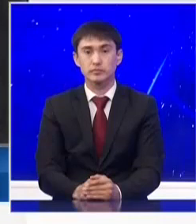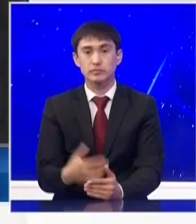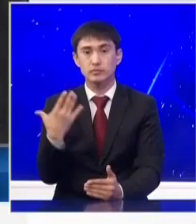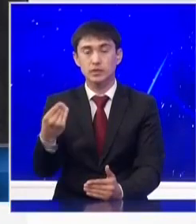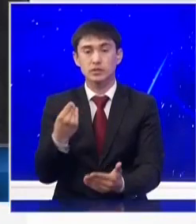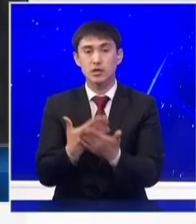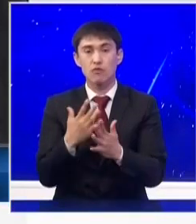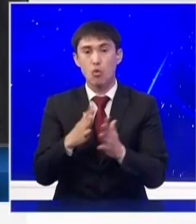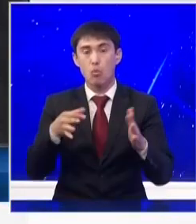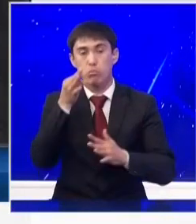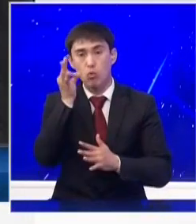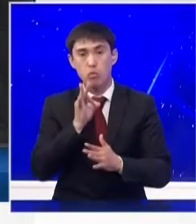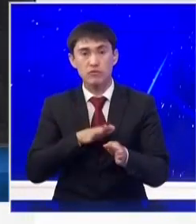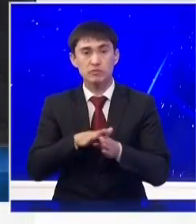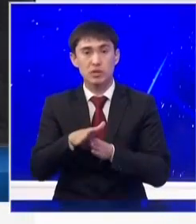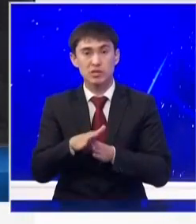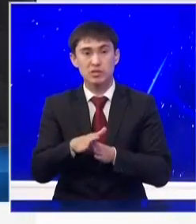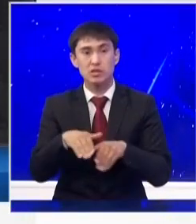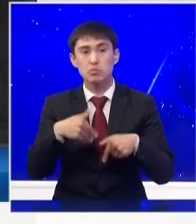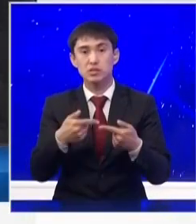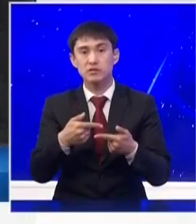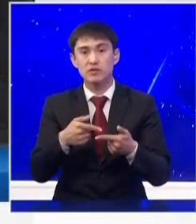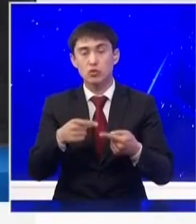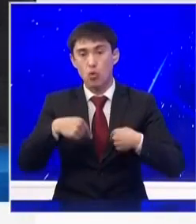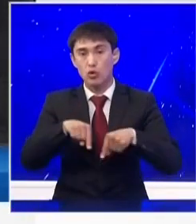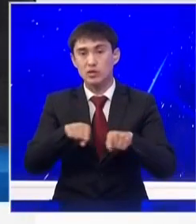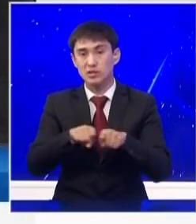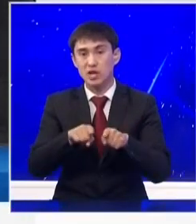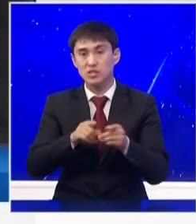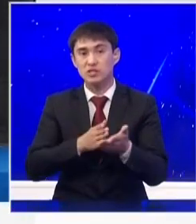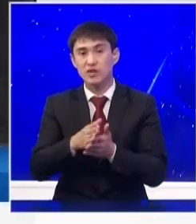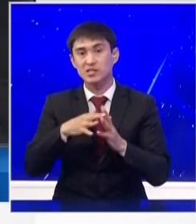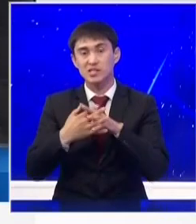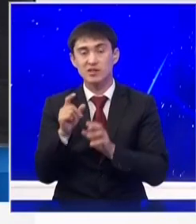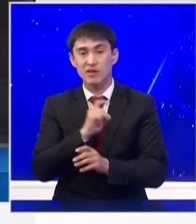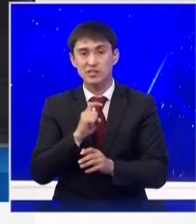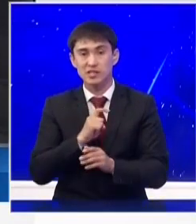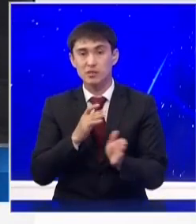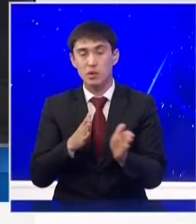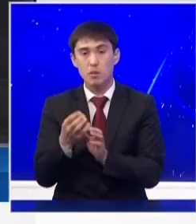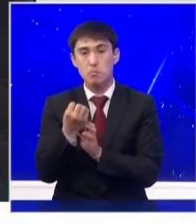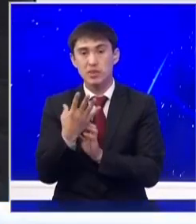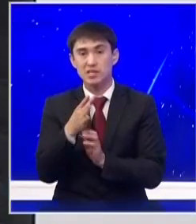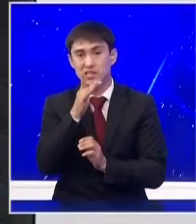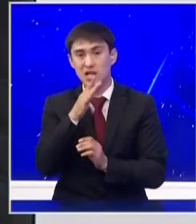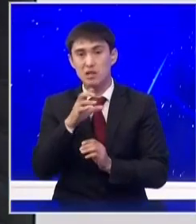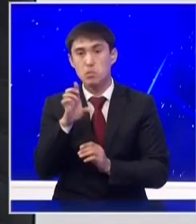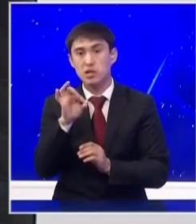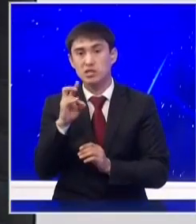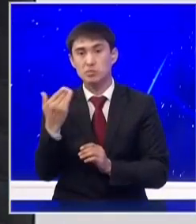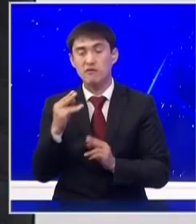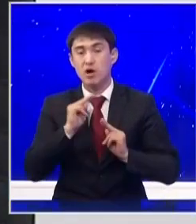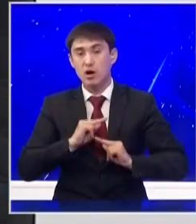большой опыт в исполнительных и представительских органах а также в сфере сельского хозяйства порядка 15 лет